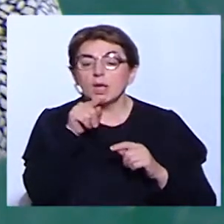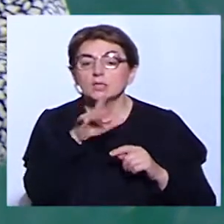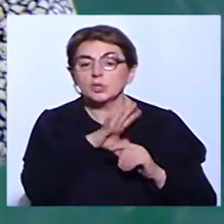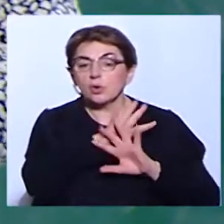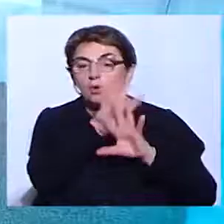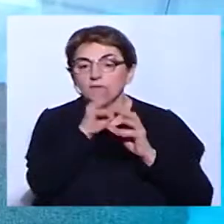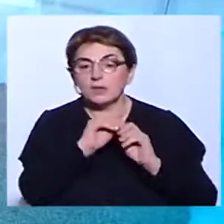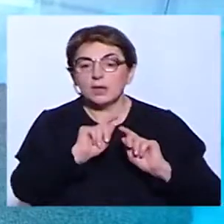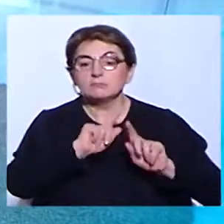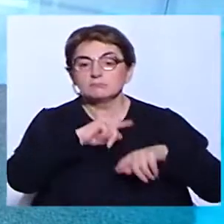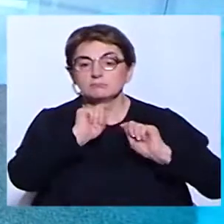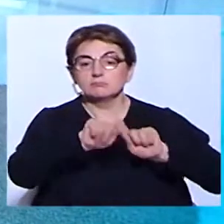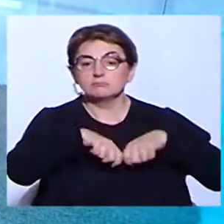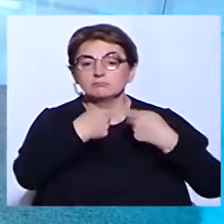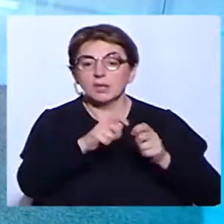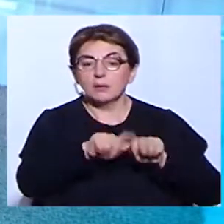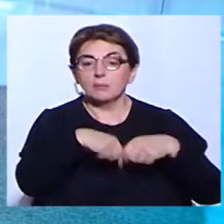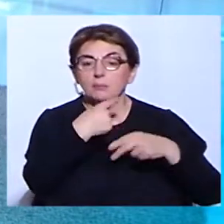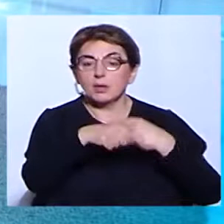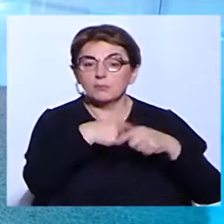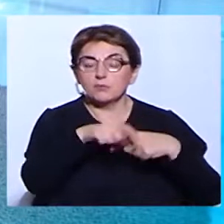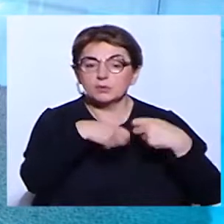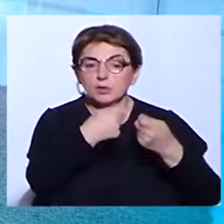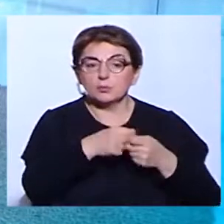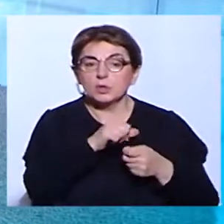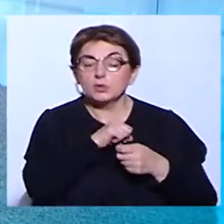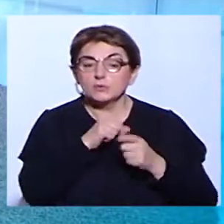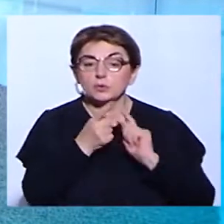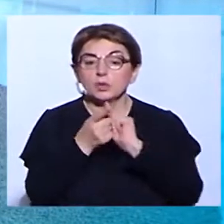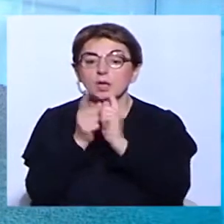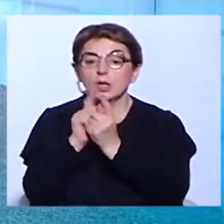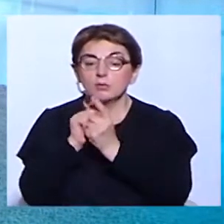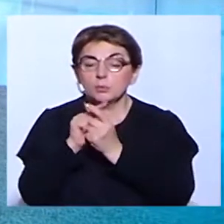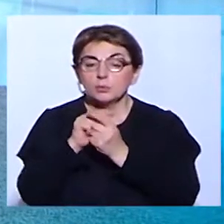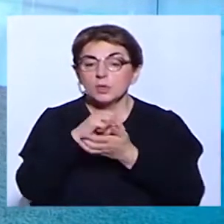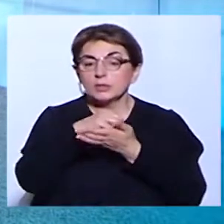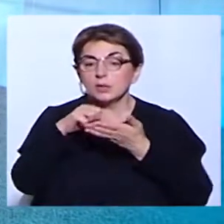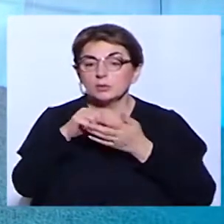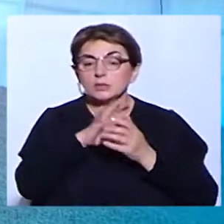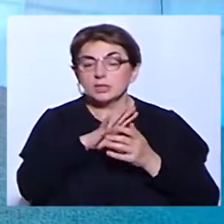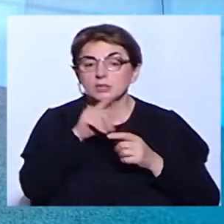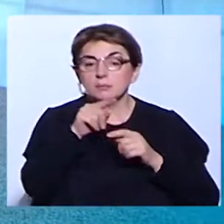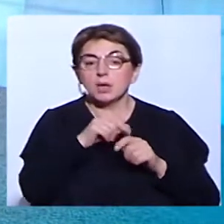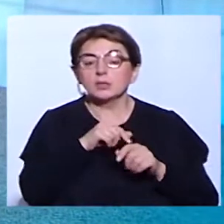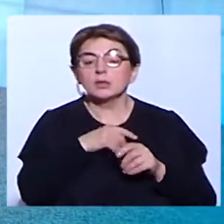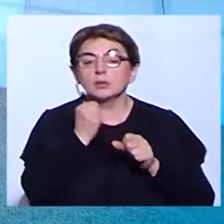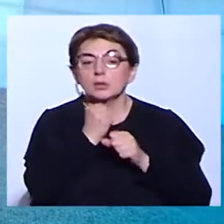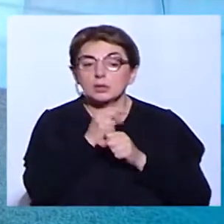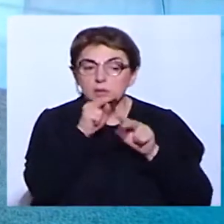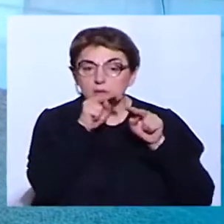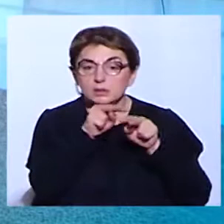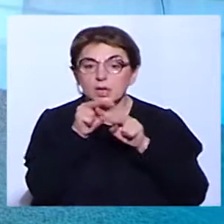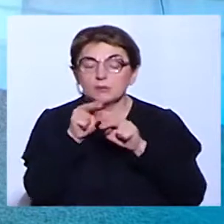მემკვიდრული. სანამ დარვინი ევოლუციურ თეორიას შექმნიდა, მანამ დააკვირდა,